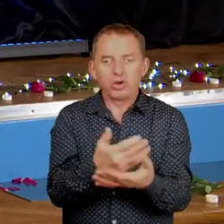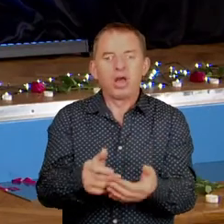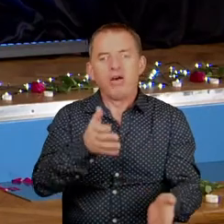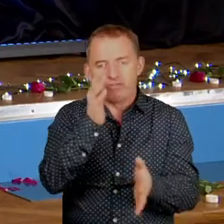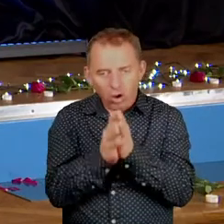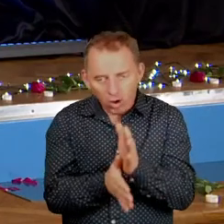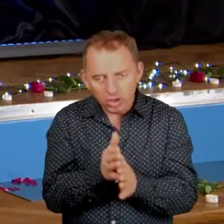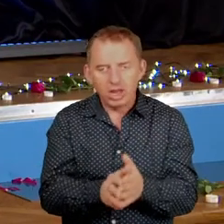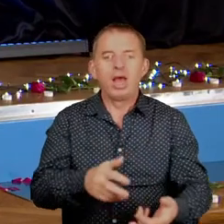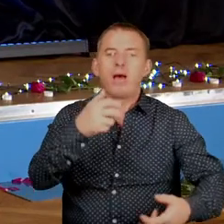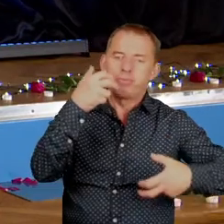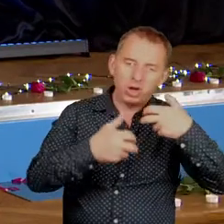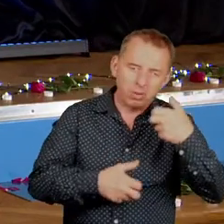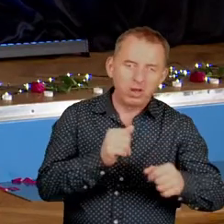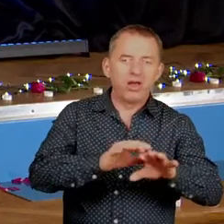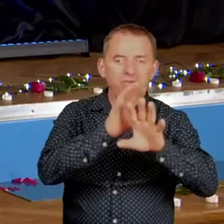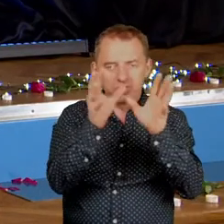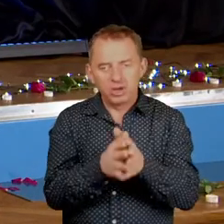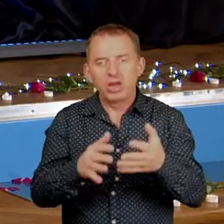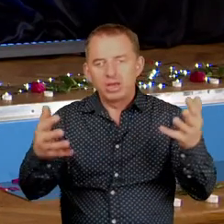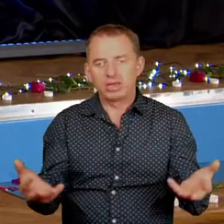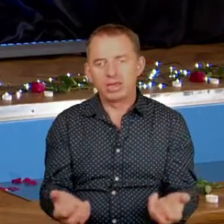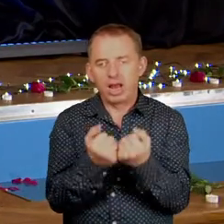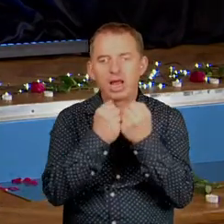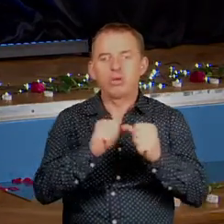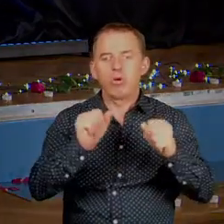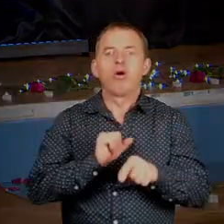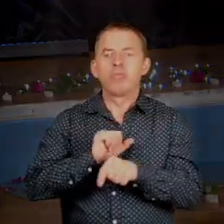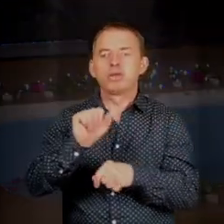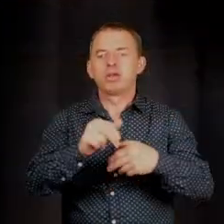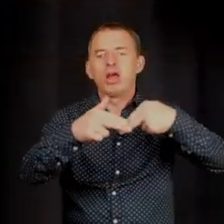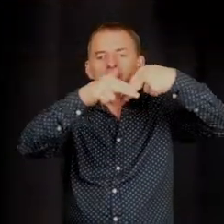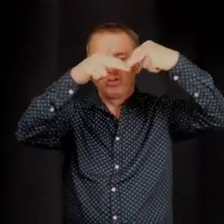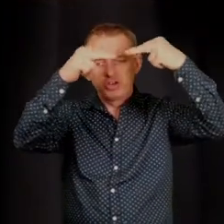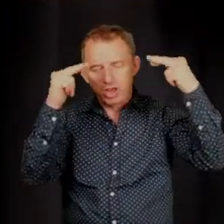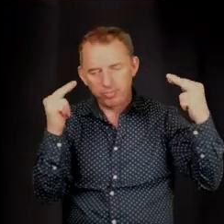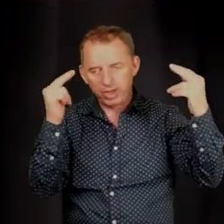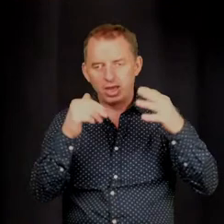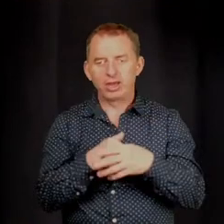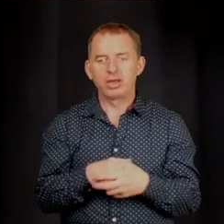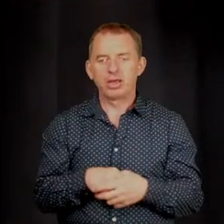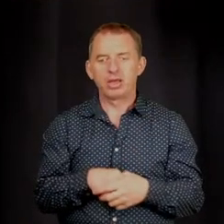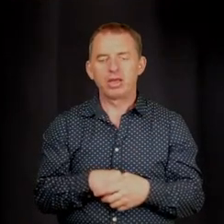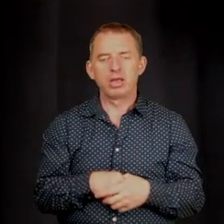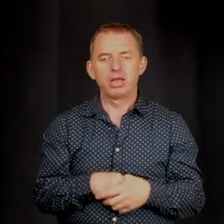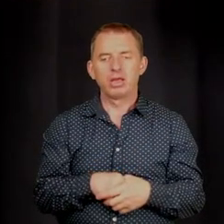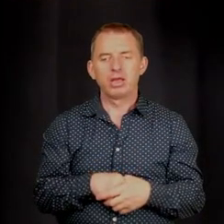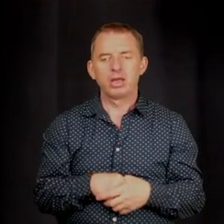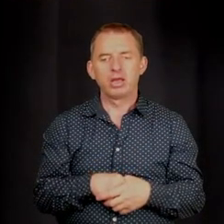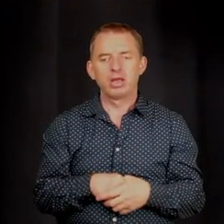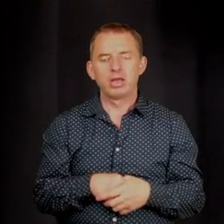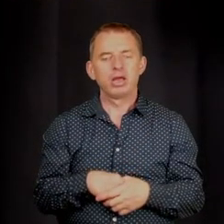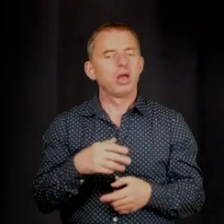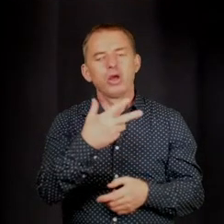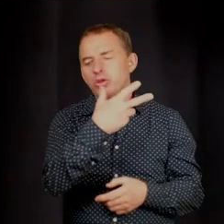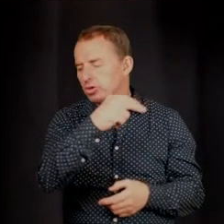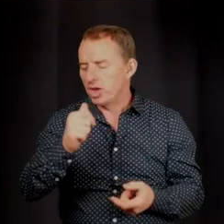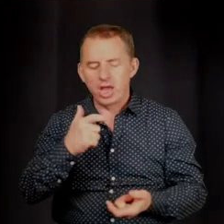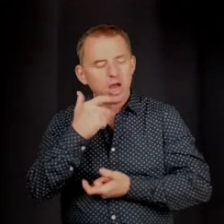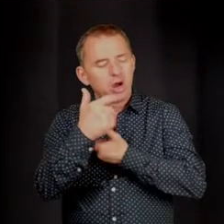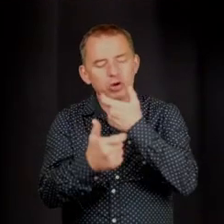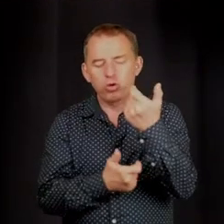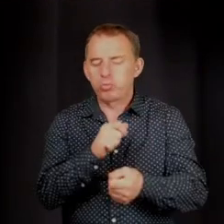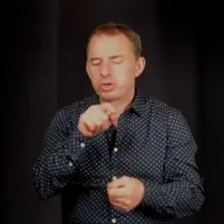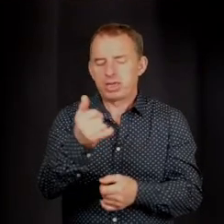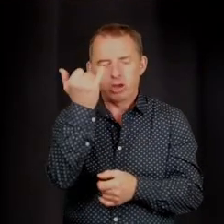wojna, problemy, to wszystko znalazłoby się w niebie. Make no mistake about it. Nie róbcie tego błędu. Wickedness